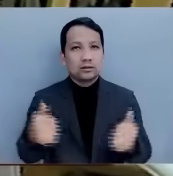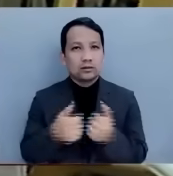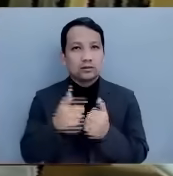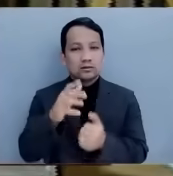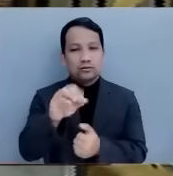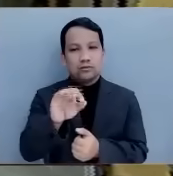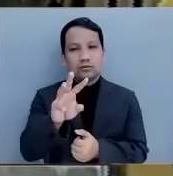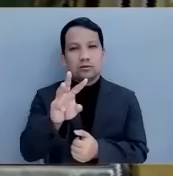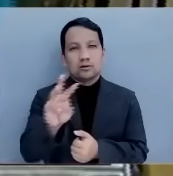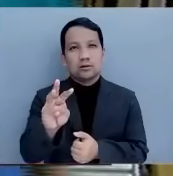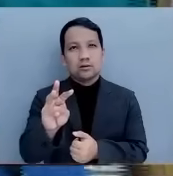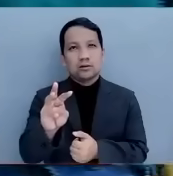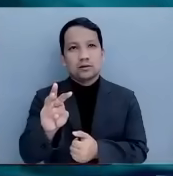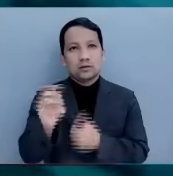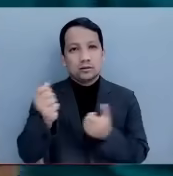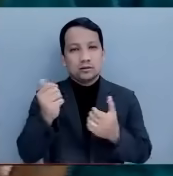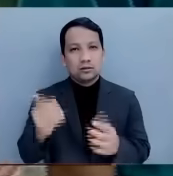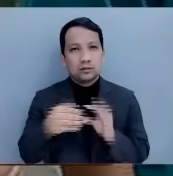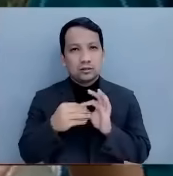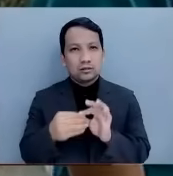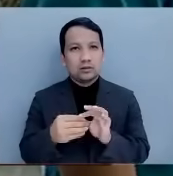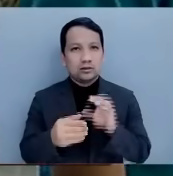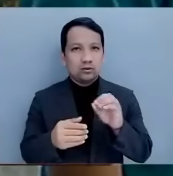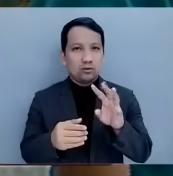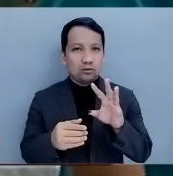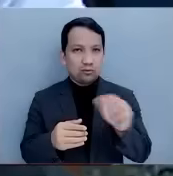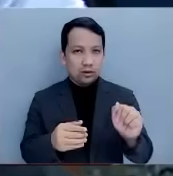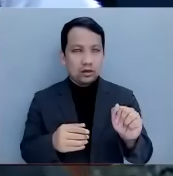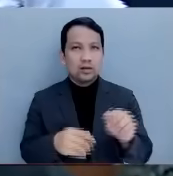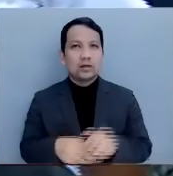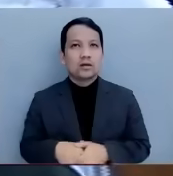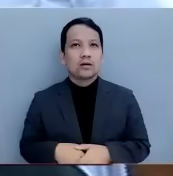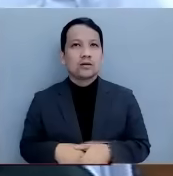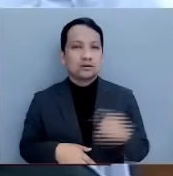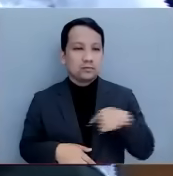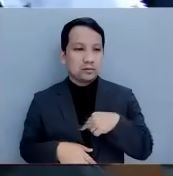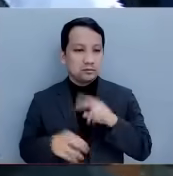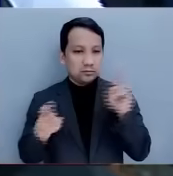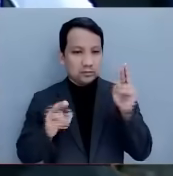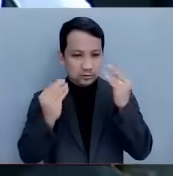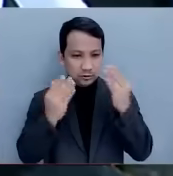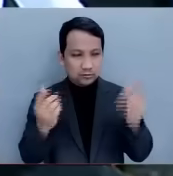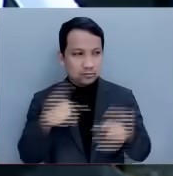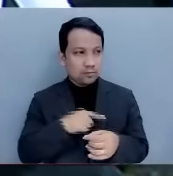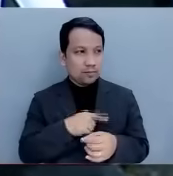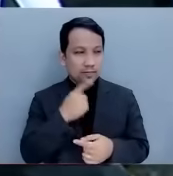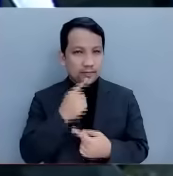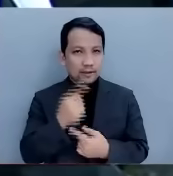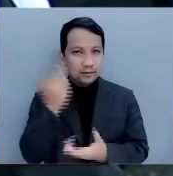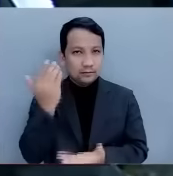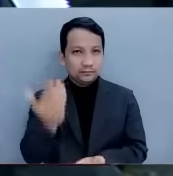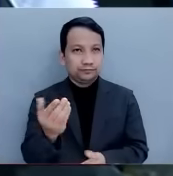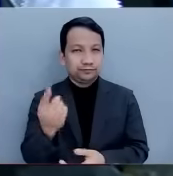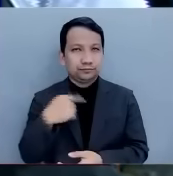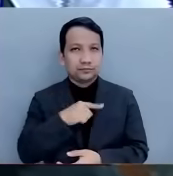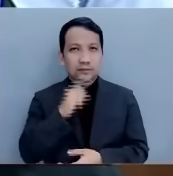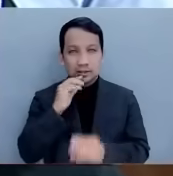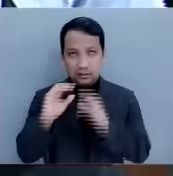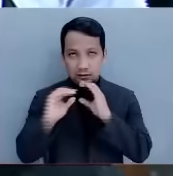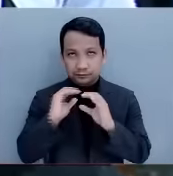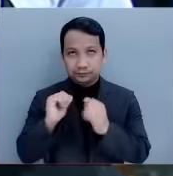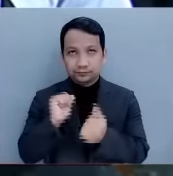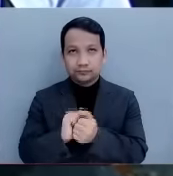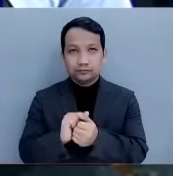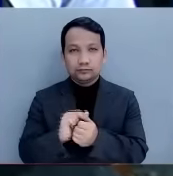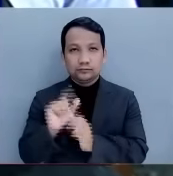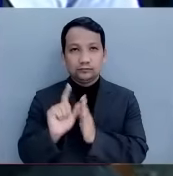Overseas Workers Welfare Administration o OWA. So aabangan lang natin yung communication natin with our